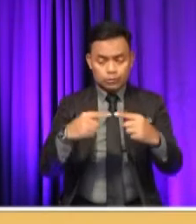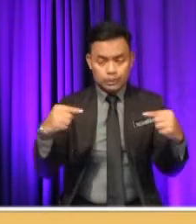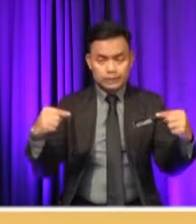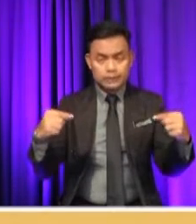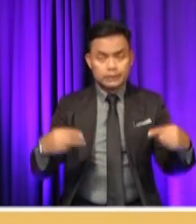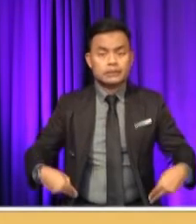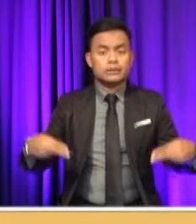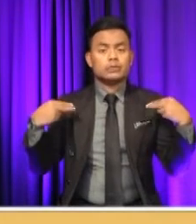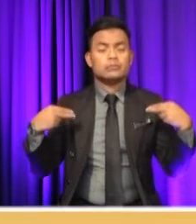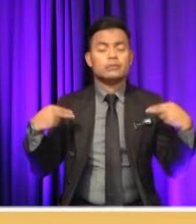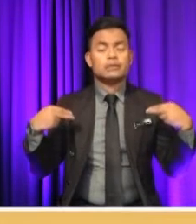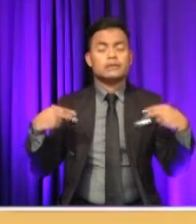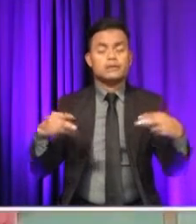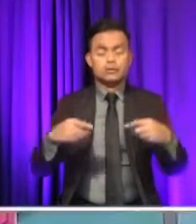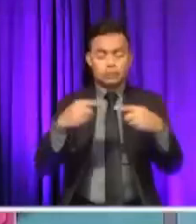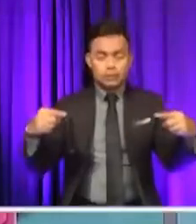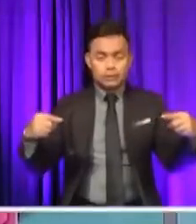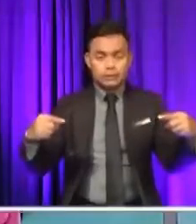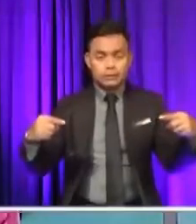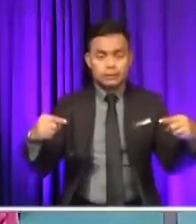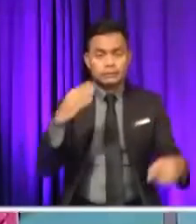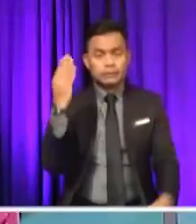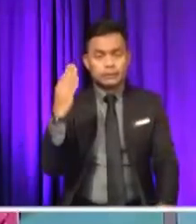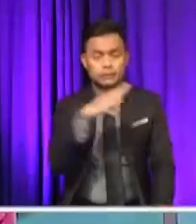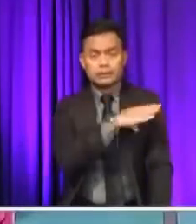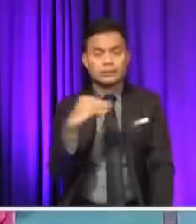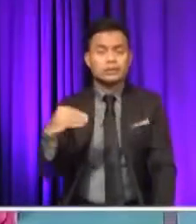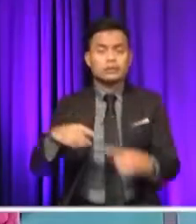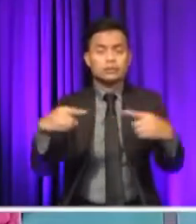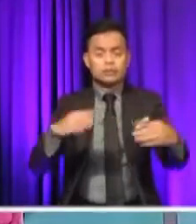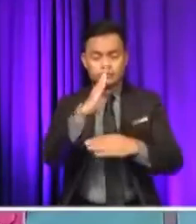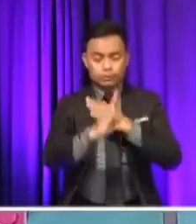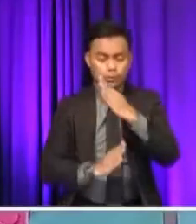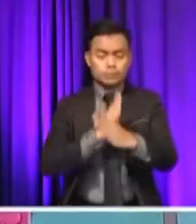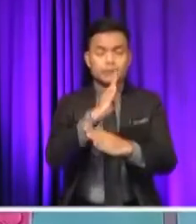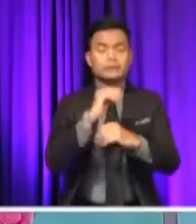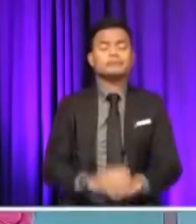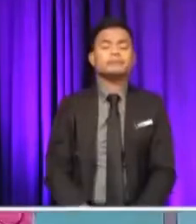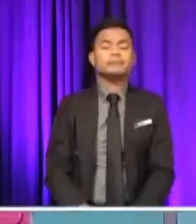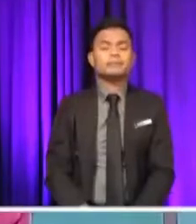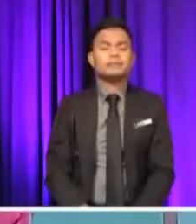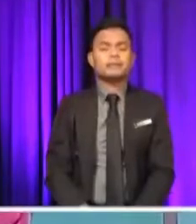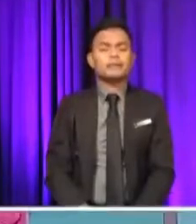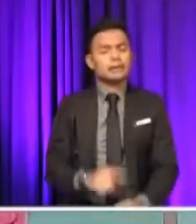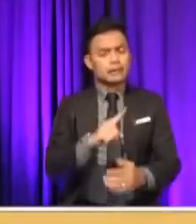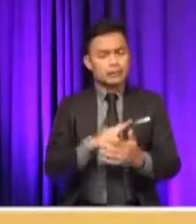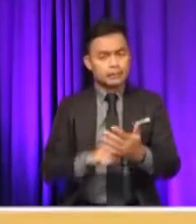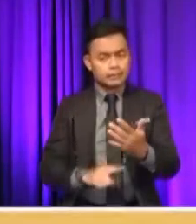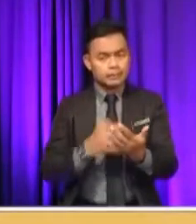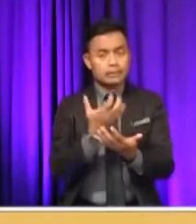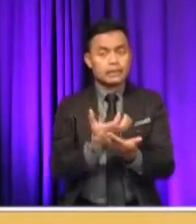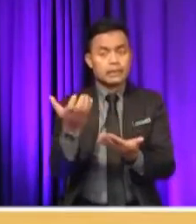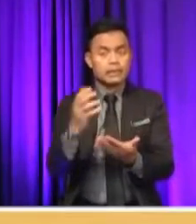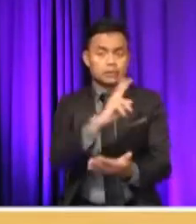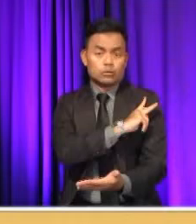wire bumi. Okey, kita tengok kepada yang pertama iaitu bekalan kuasa. Okey, apa fungsi bekalan